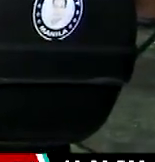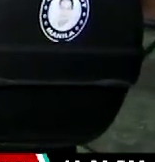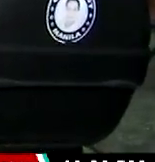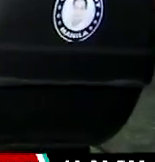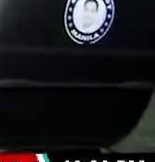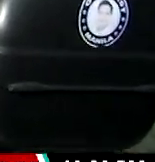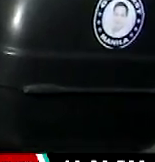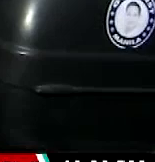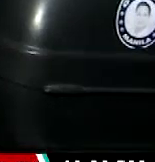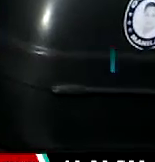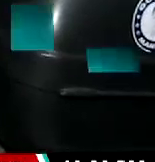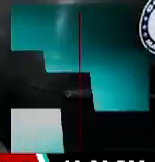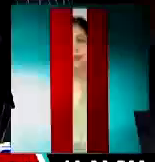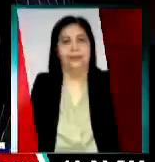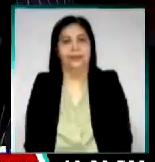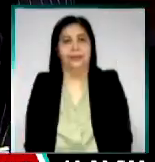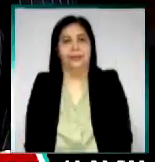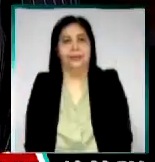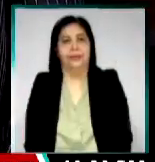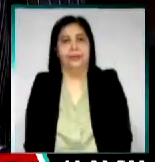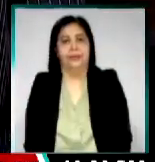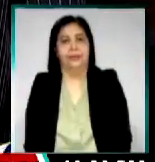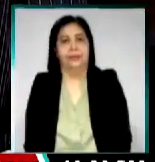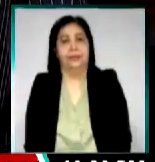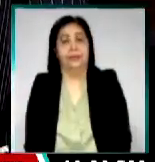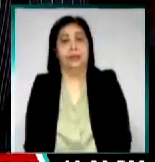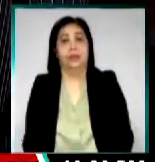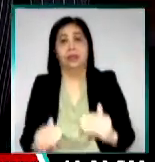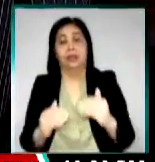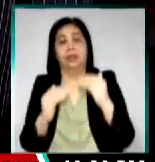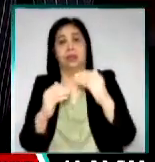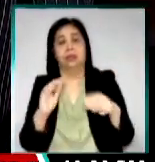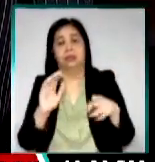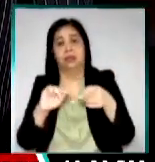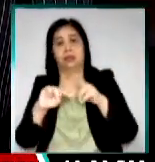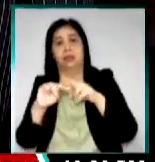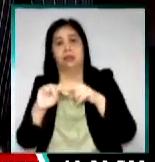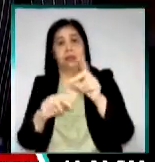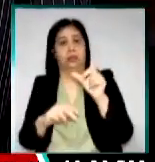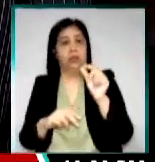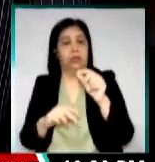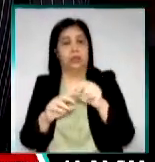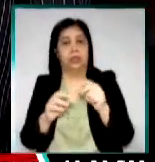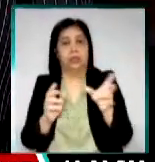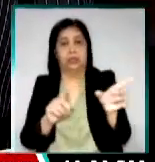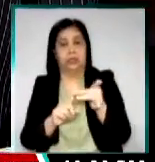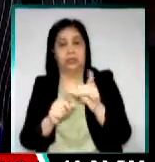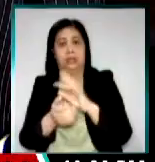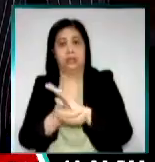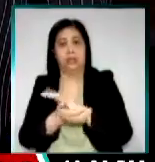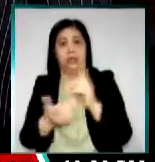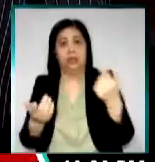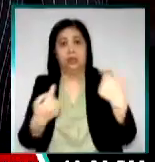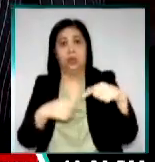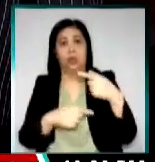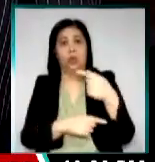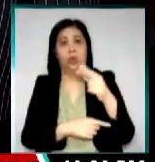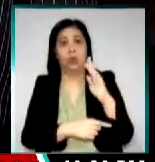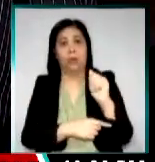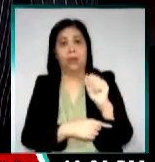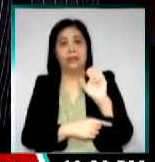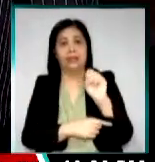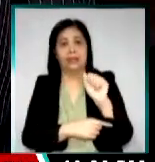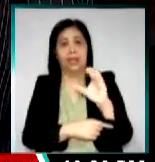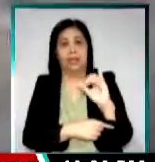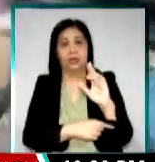GMA News. Umakyat na sa 20 ang nagka-COVID sa mga pumunta sa gubat sa Sudar Resort sa Caloocan City noong Mother's